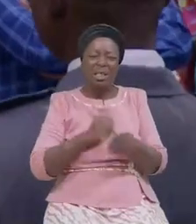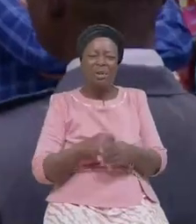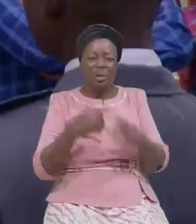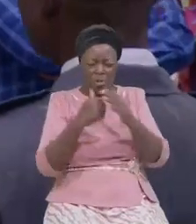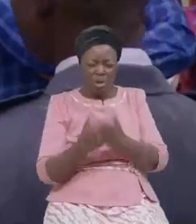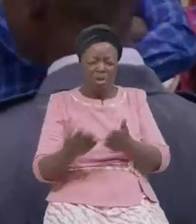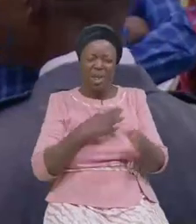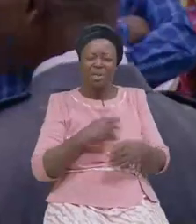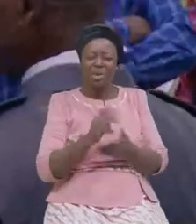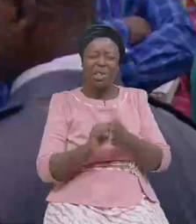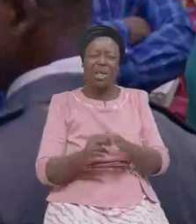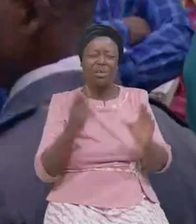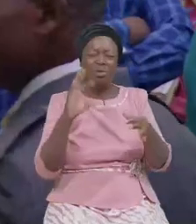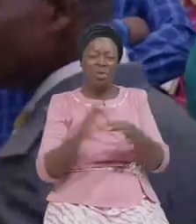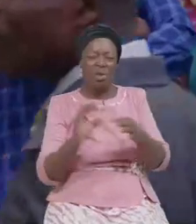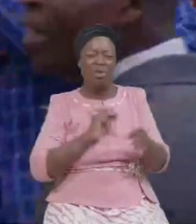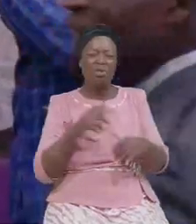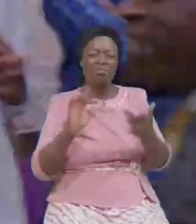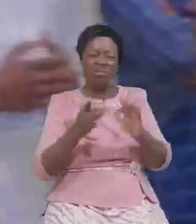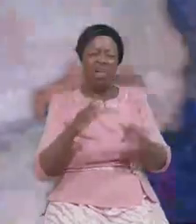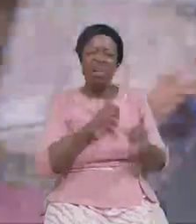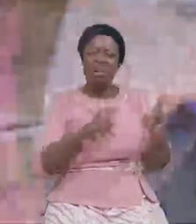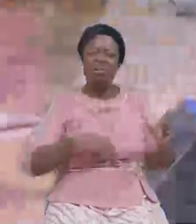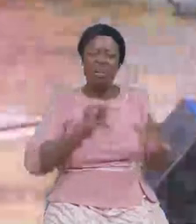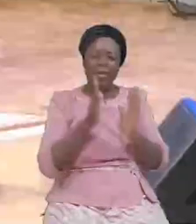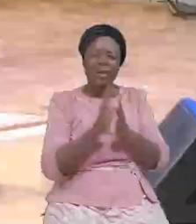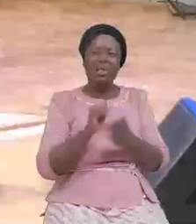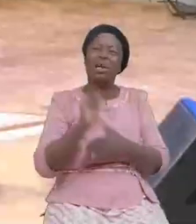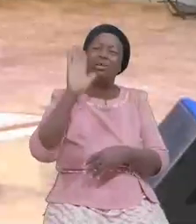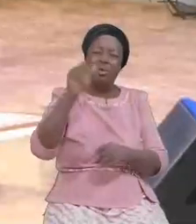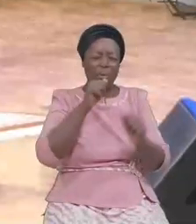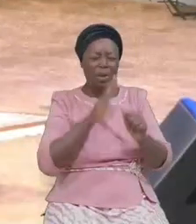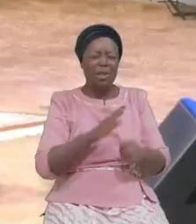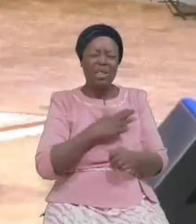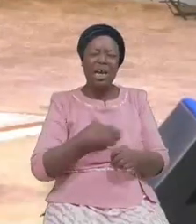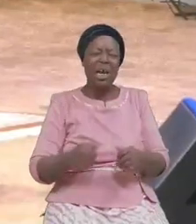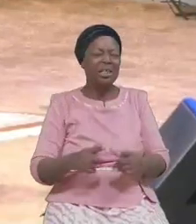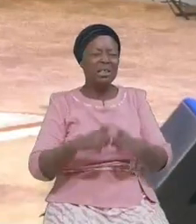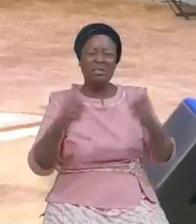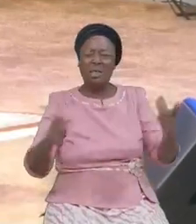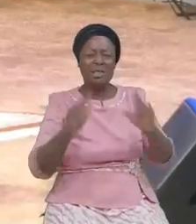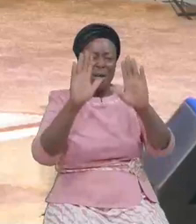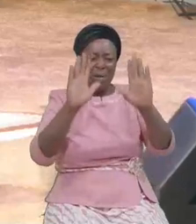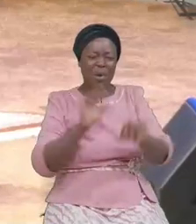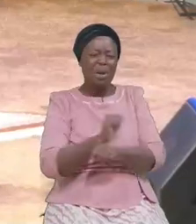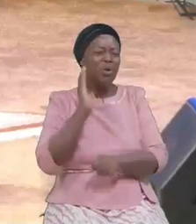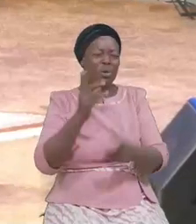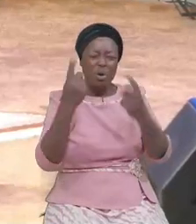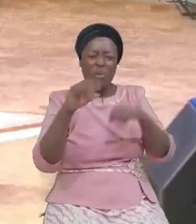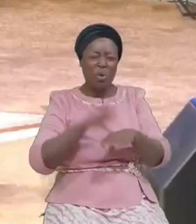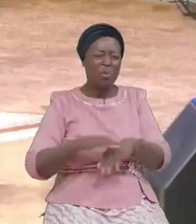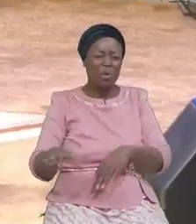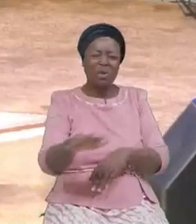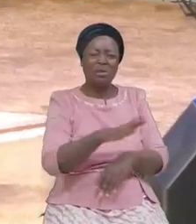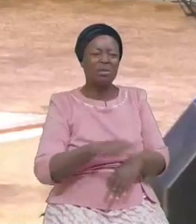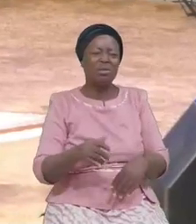adorer en ligne, je prie Seigneur que ta bénédiction et l'avalanche de ta bénédiction, de ta miracle descendent sur eux tous également au